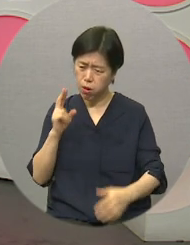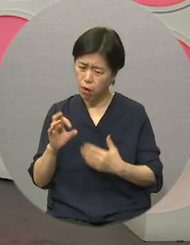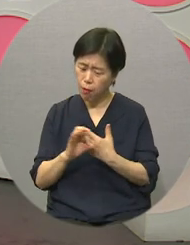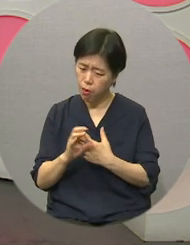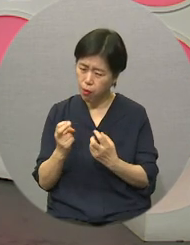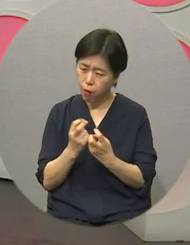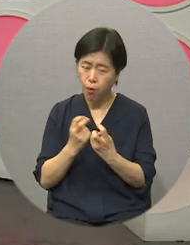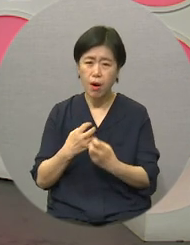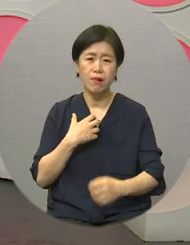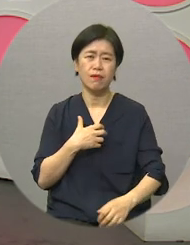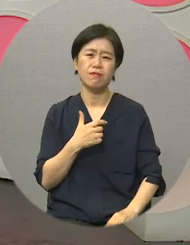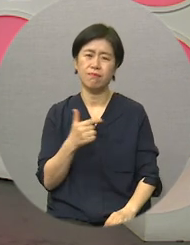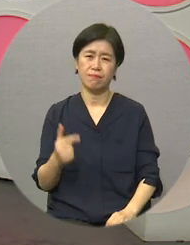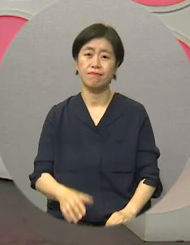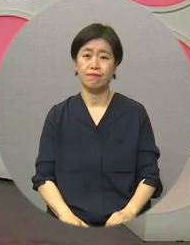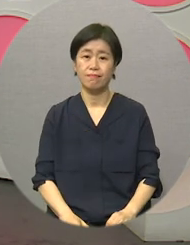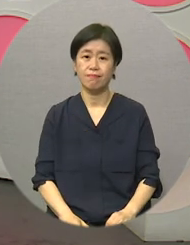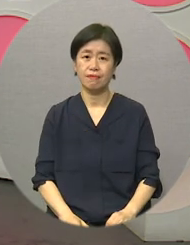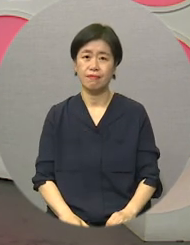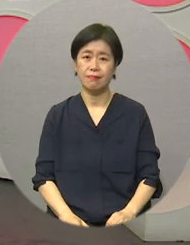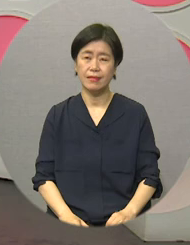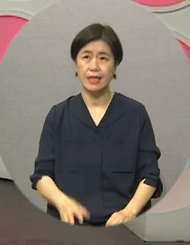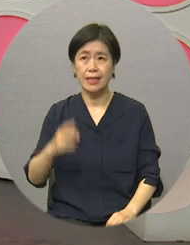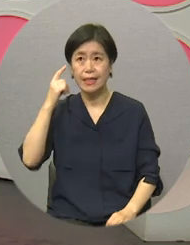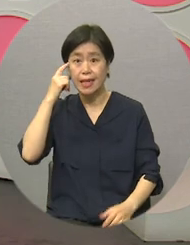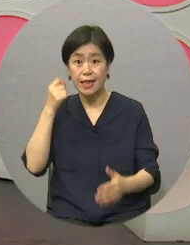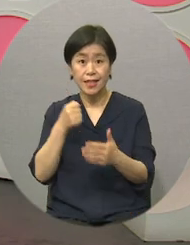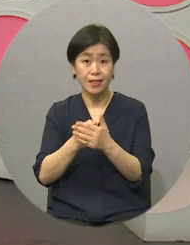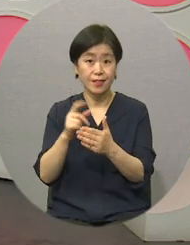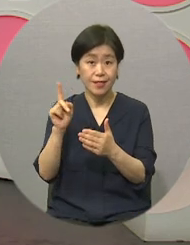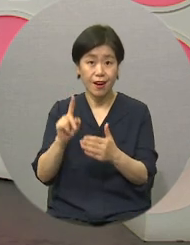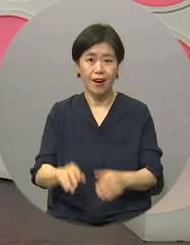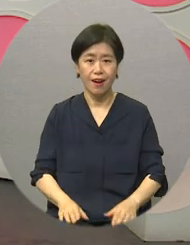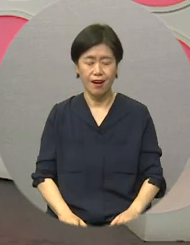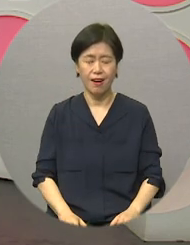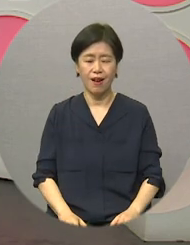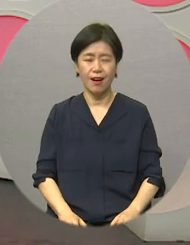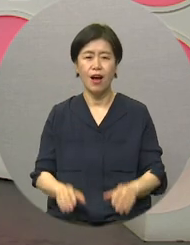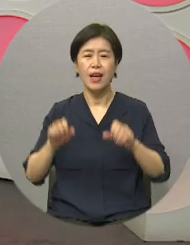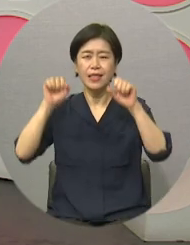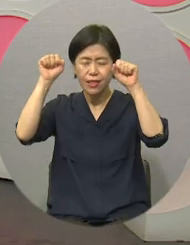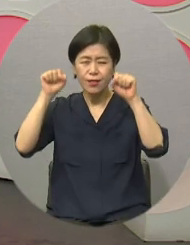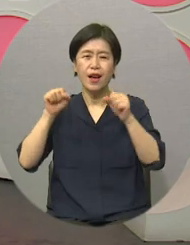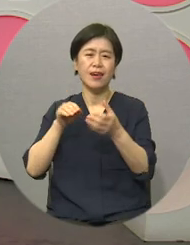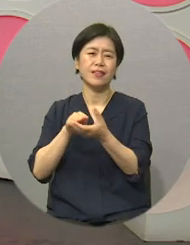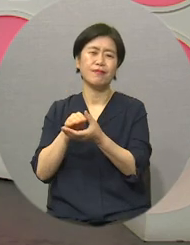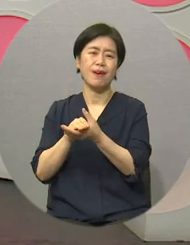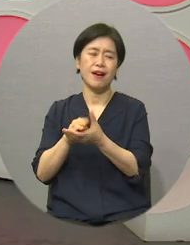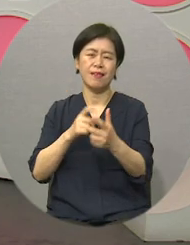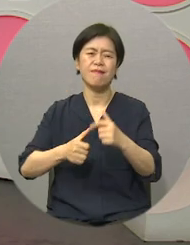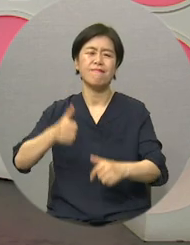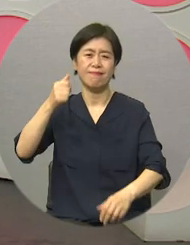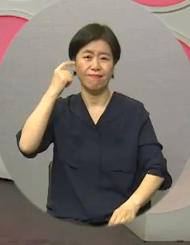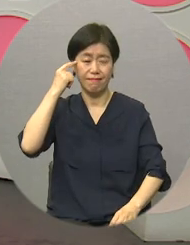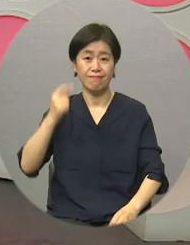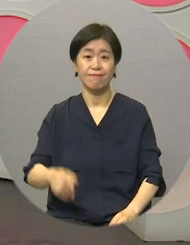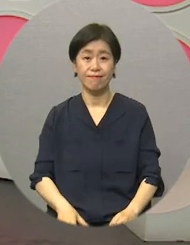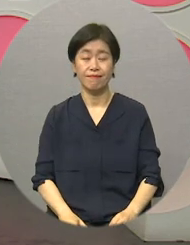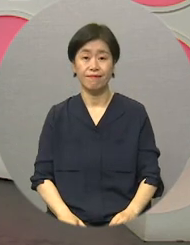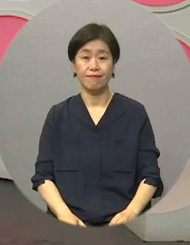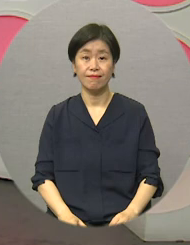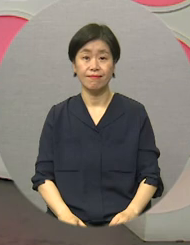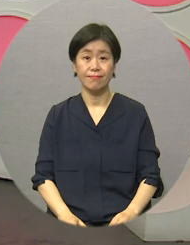싶었습니다 그래 그두 대신 운동화를 신자 신부대기실에서 운동화를 신고